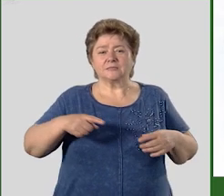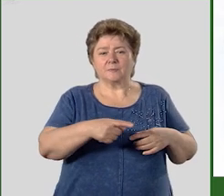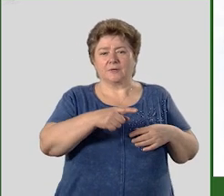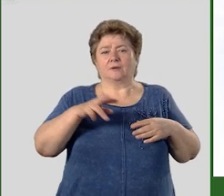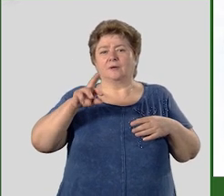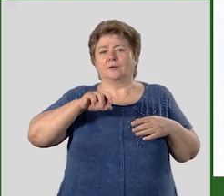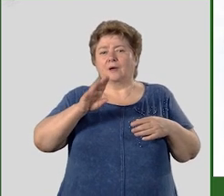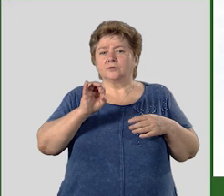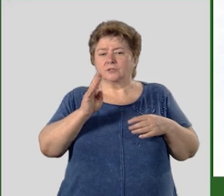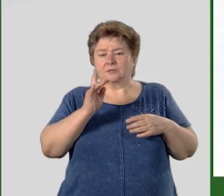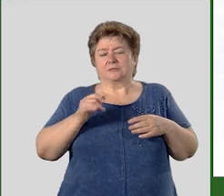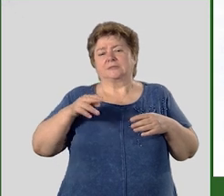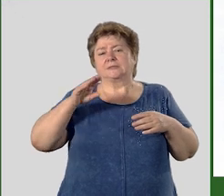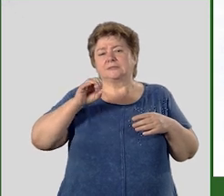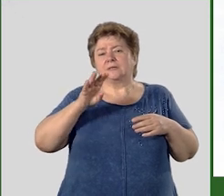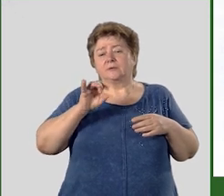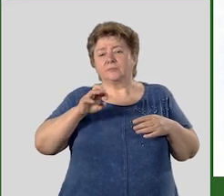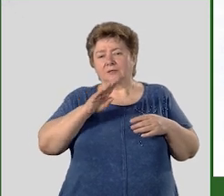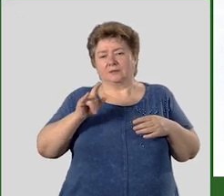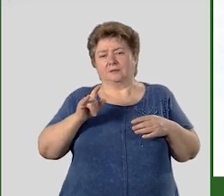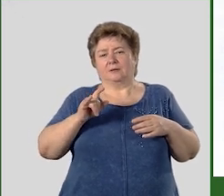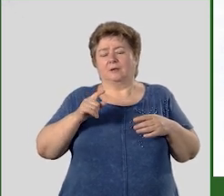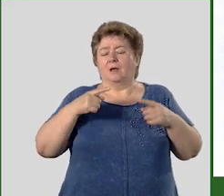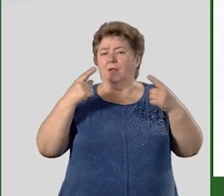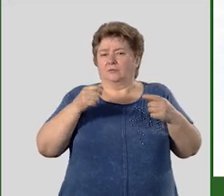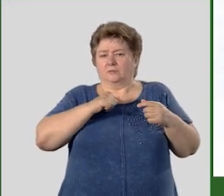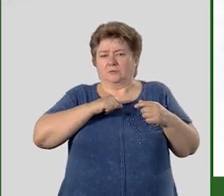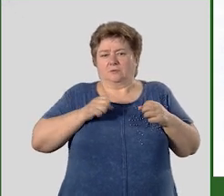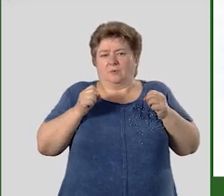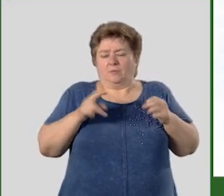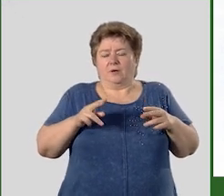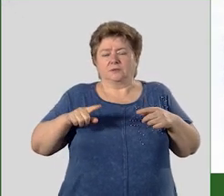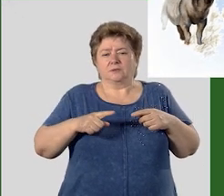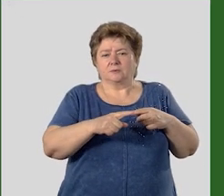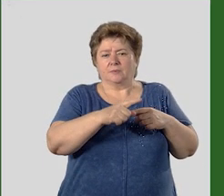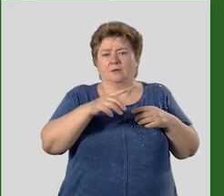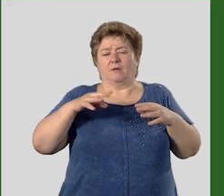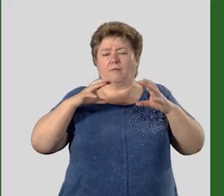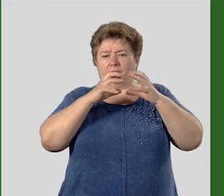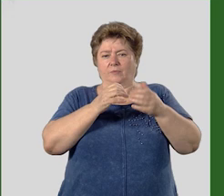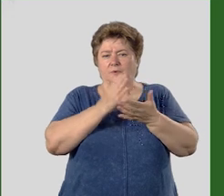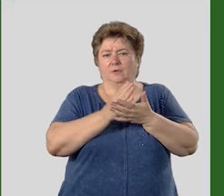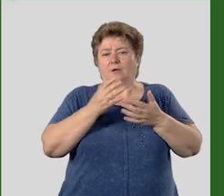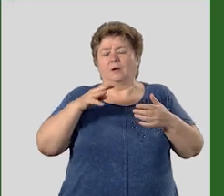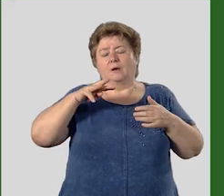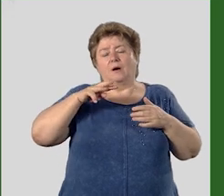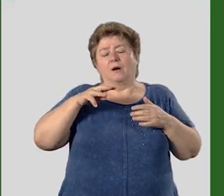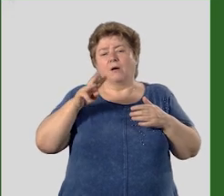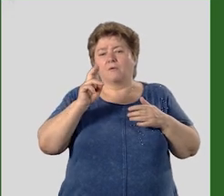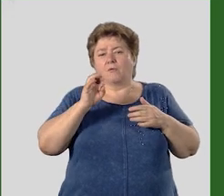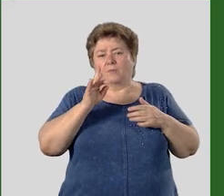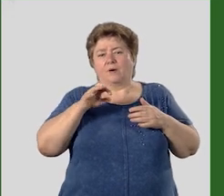Змеи, ящерицы, термиты. Одной из самых опасных змей в мире считают кобру